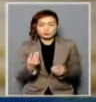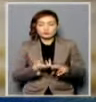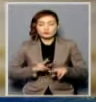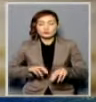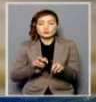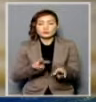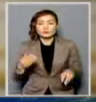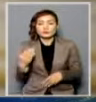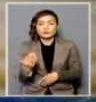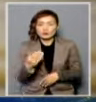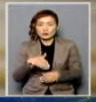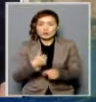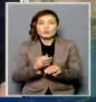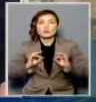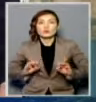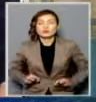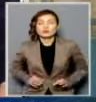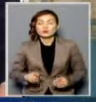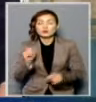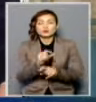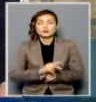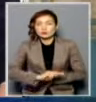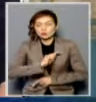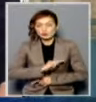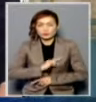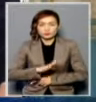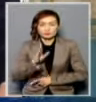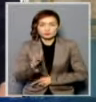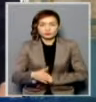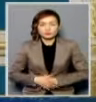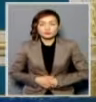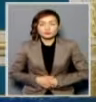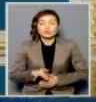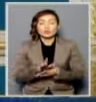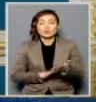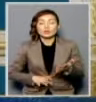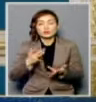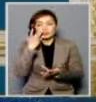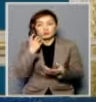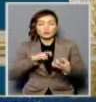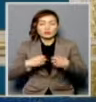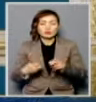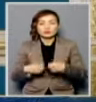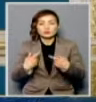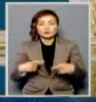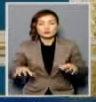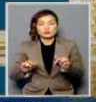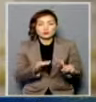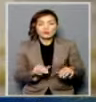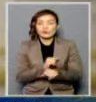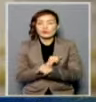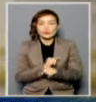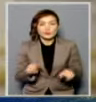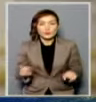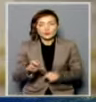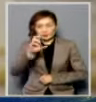Ішкі істер министрлігі мен бас прокуратураға тиісті тапсырма берілген жеткізді. Енді шаш ал десе, бас алатын әрекеттер болмауы